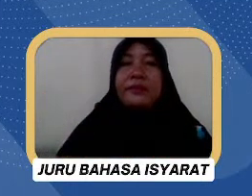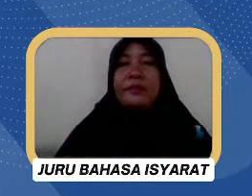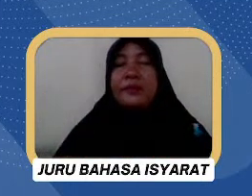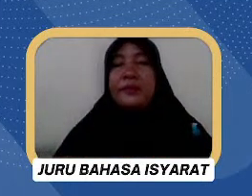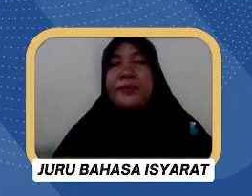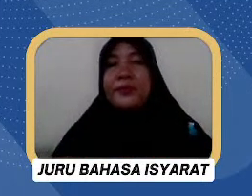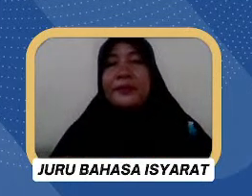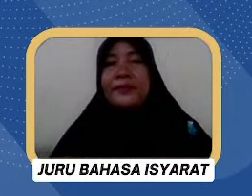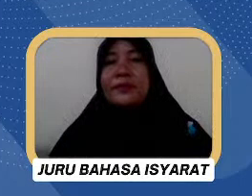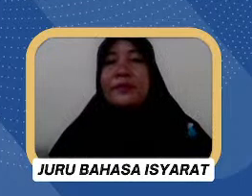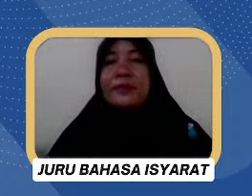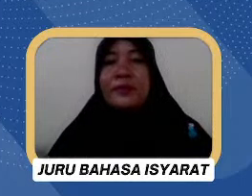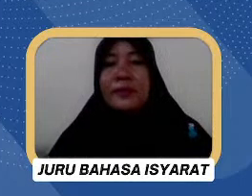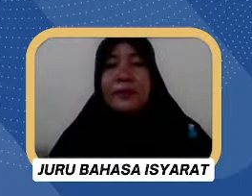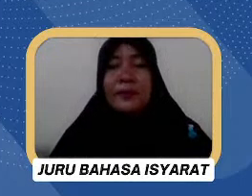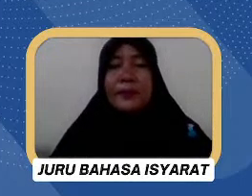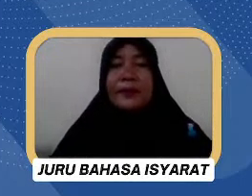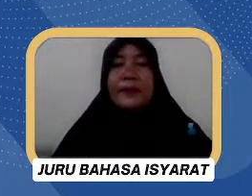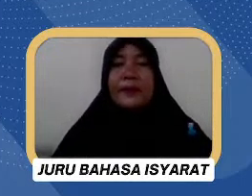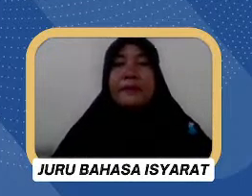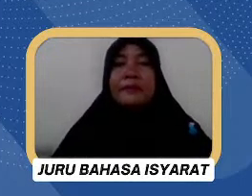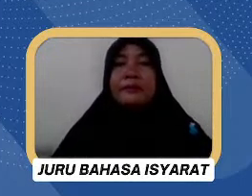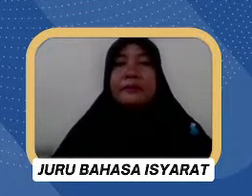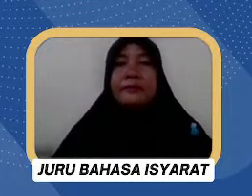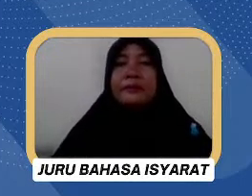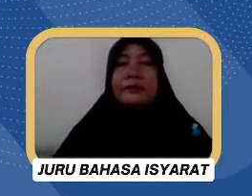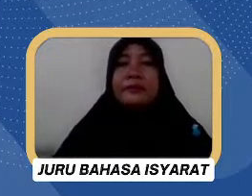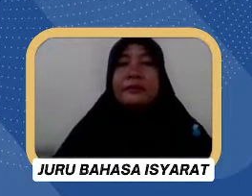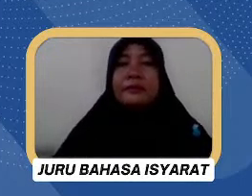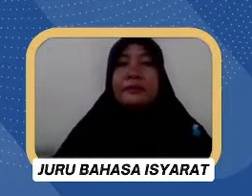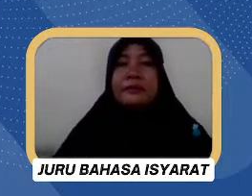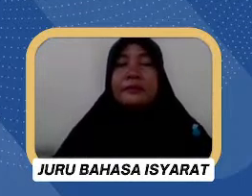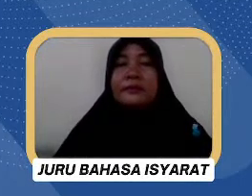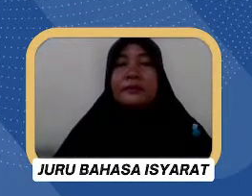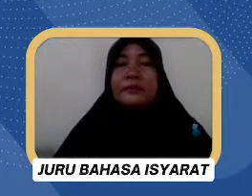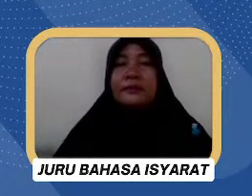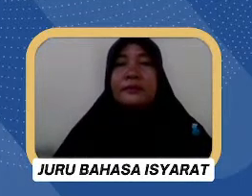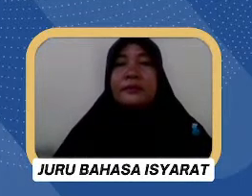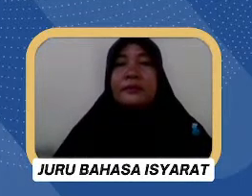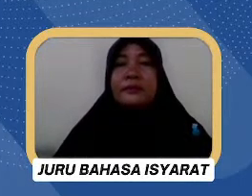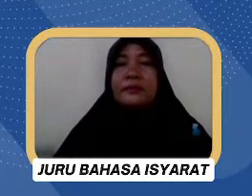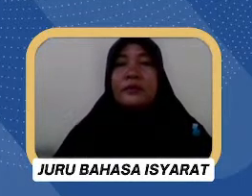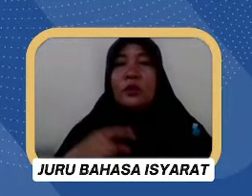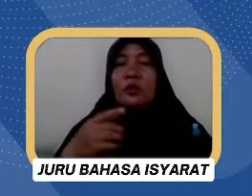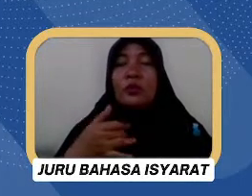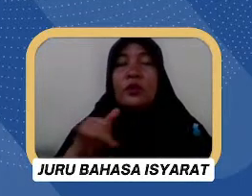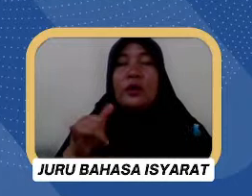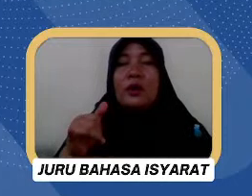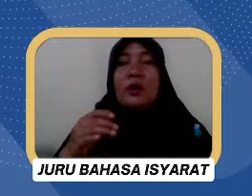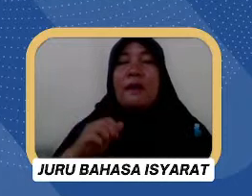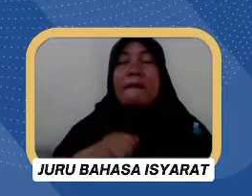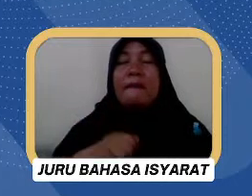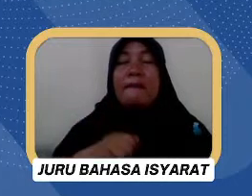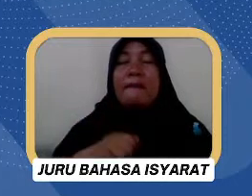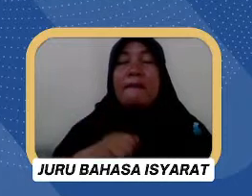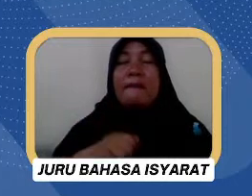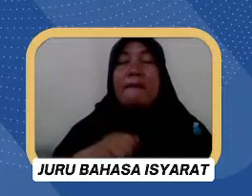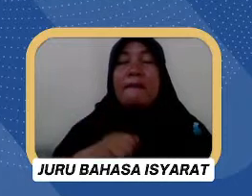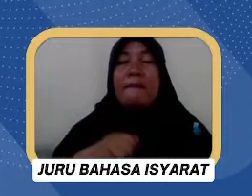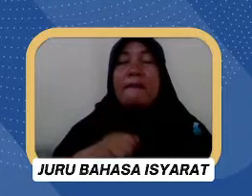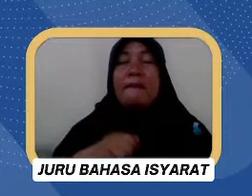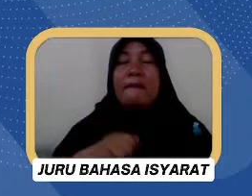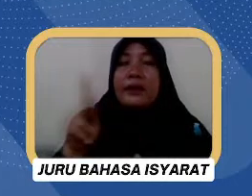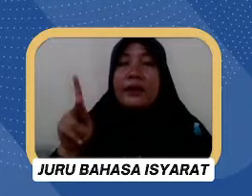Ibu dan para siswa yang berbahagia, yang bisa kami sampaikan. Tentunya ini jauh